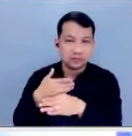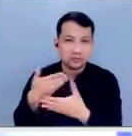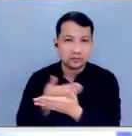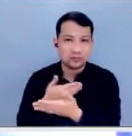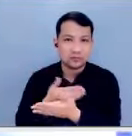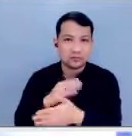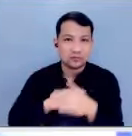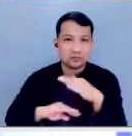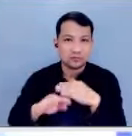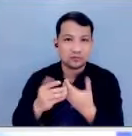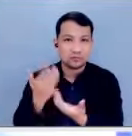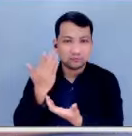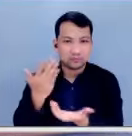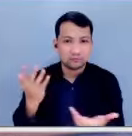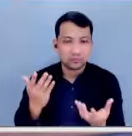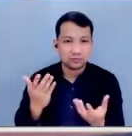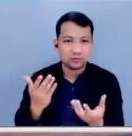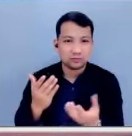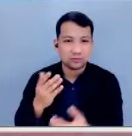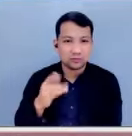hindi masyadong mag-kick in yung